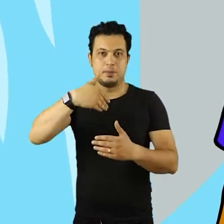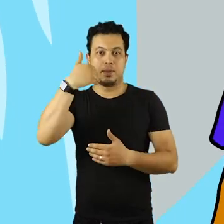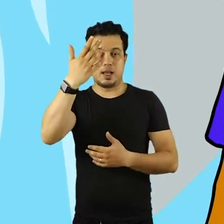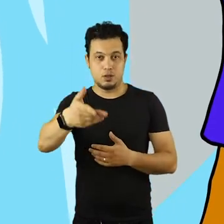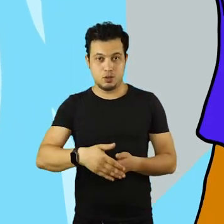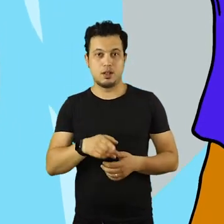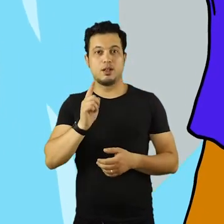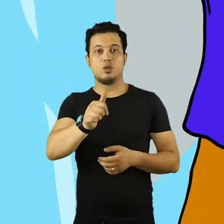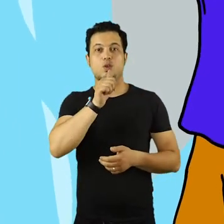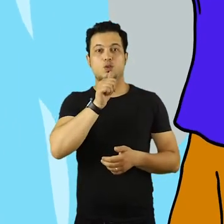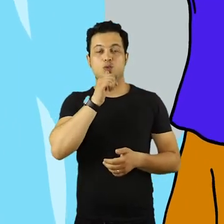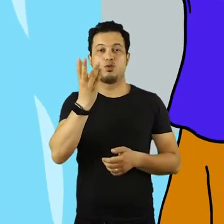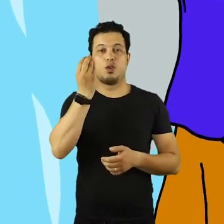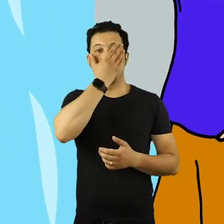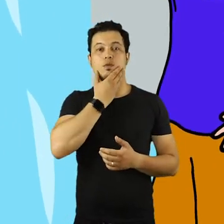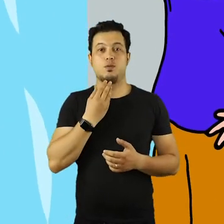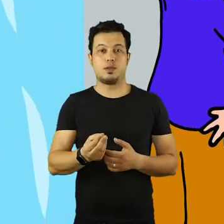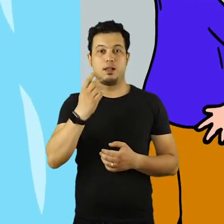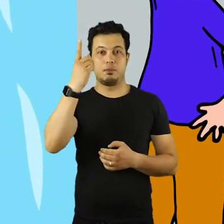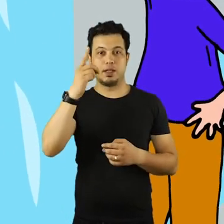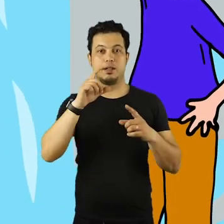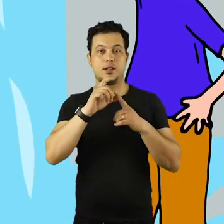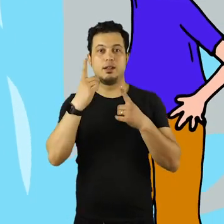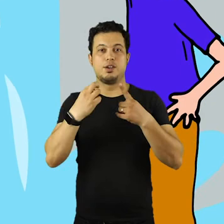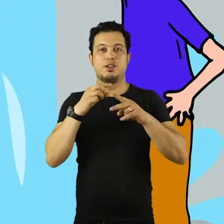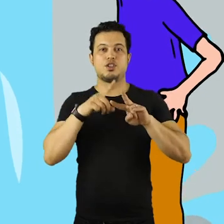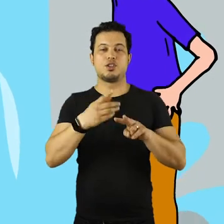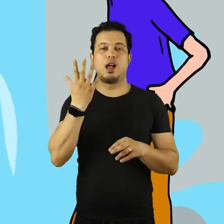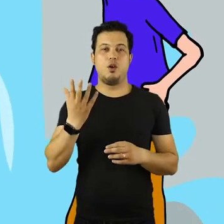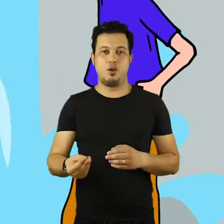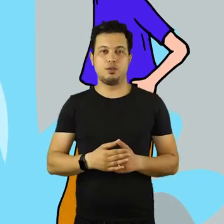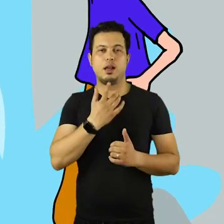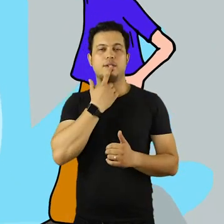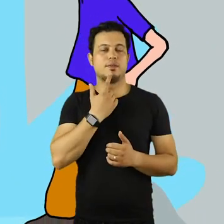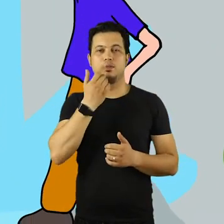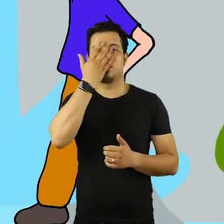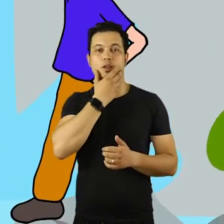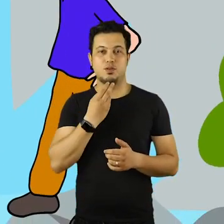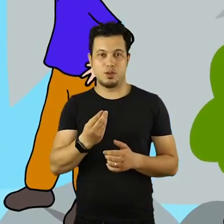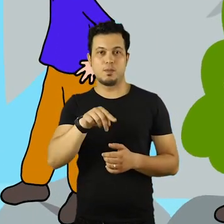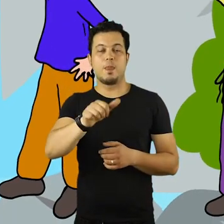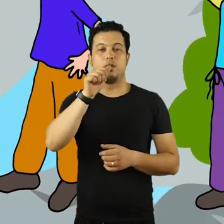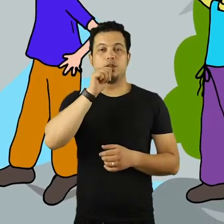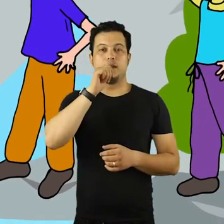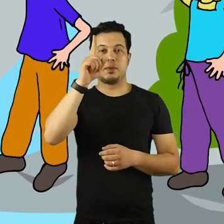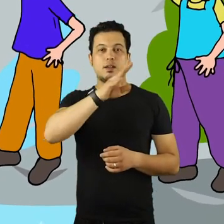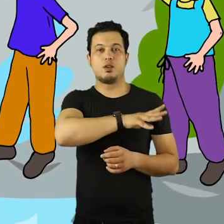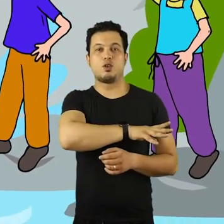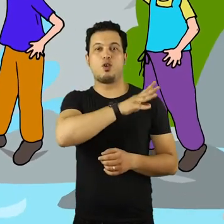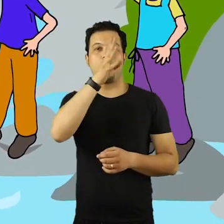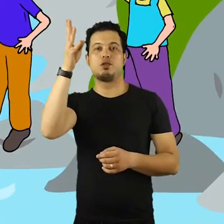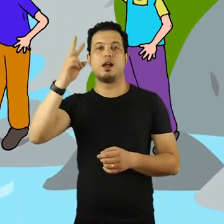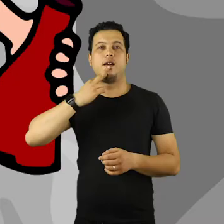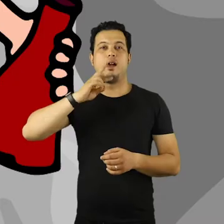katmaz su lezzetli mi lezzetli bir şıraya dönüştü. Sudan gökkuşağına benzeyen dumanlar